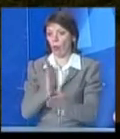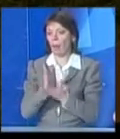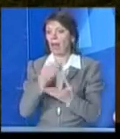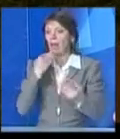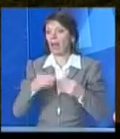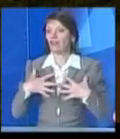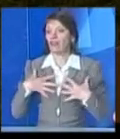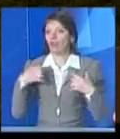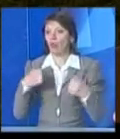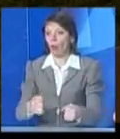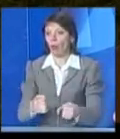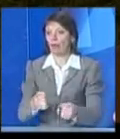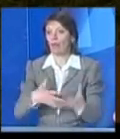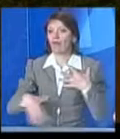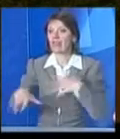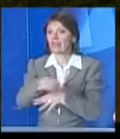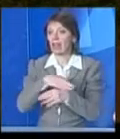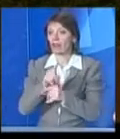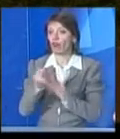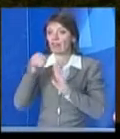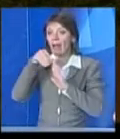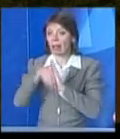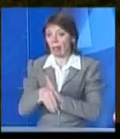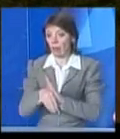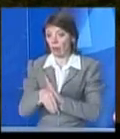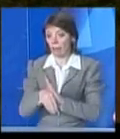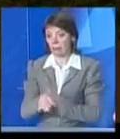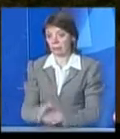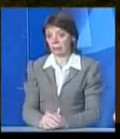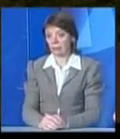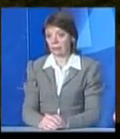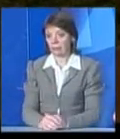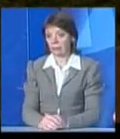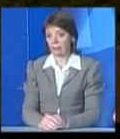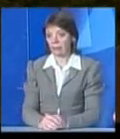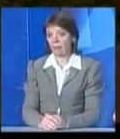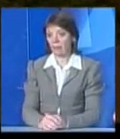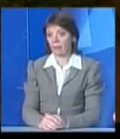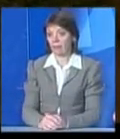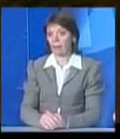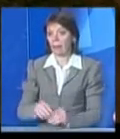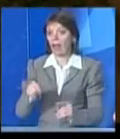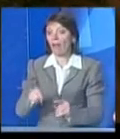здоров'я. Тому що все оце, що закладено в тому плоді, плоду,